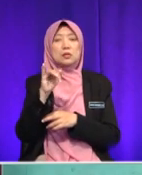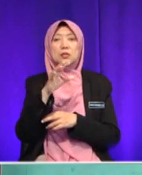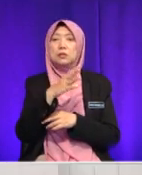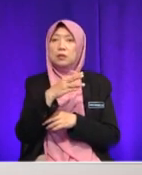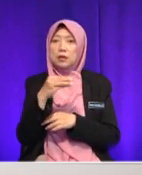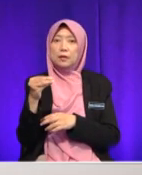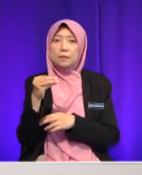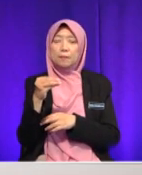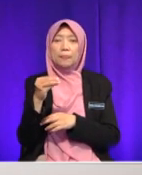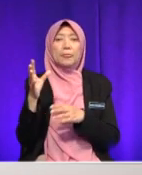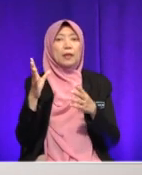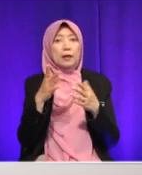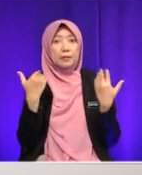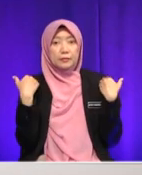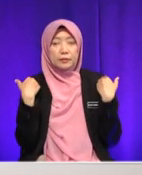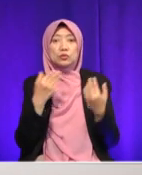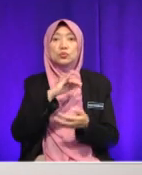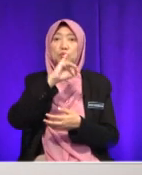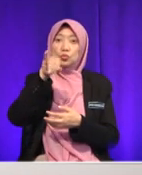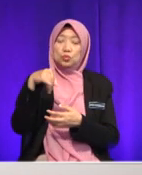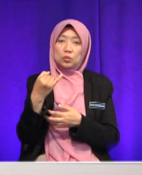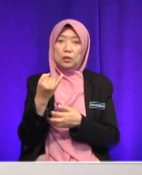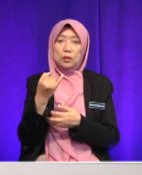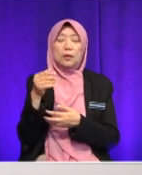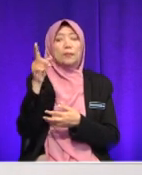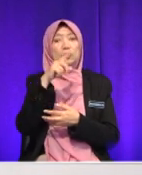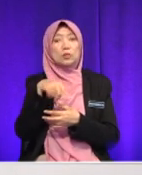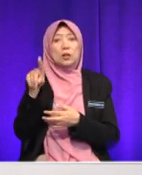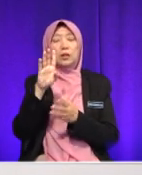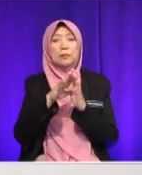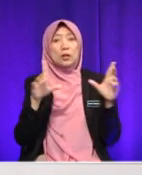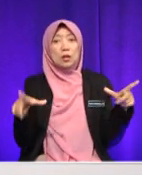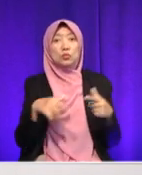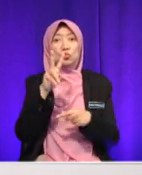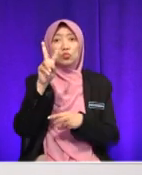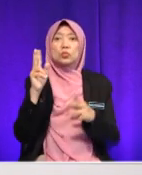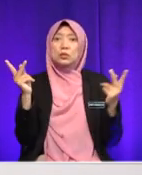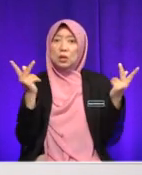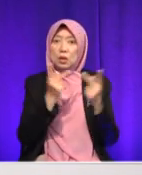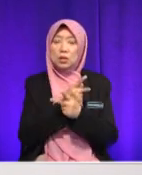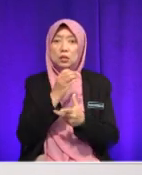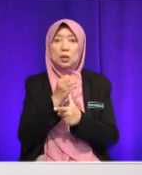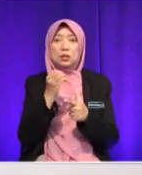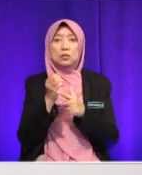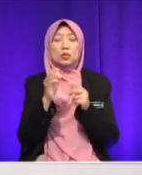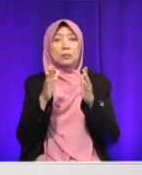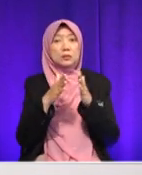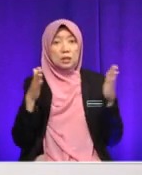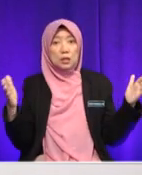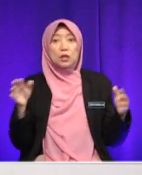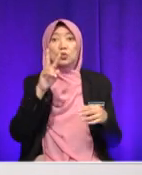boleh dikatakan translasi dan translasi. Putaran berlaku dua kali. Baik. Ataupun pembesaran itu berlaku dua